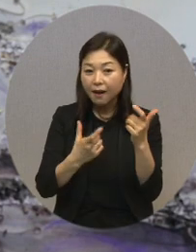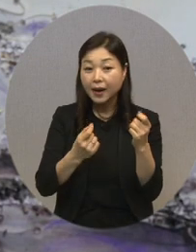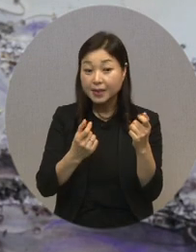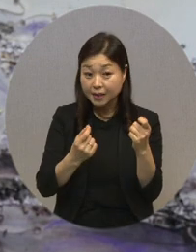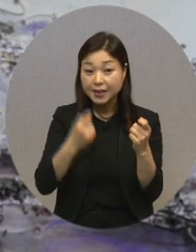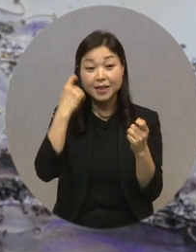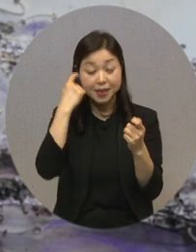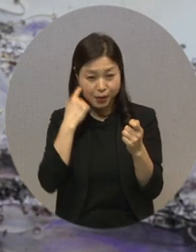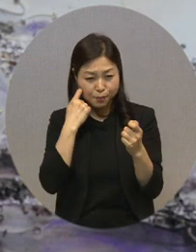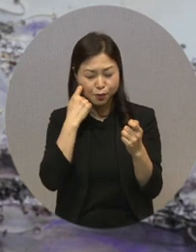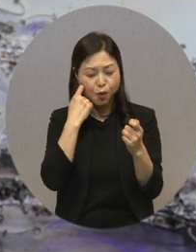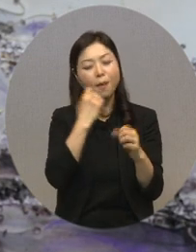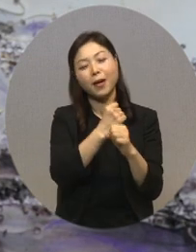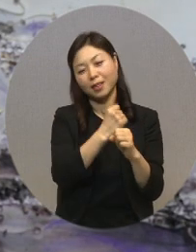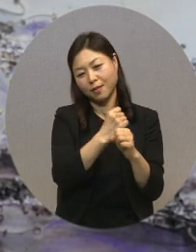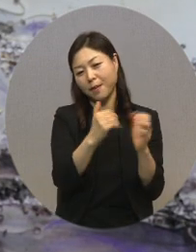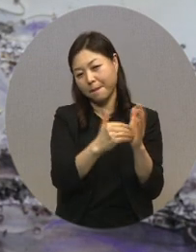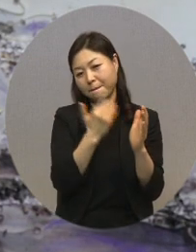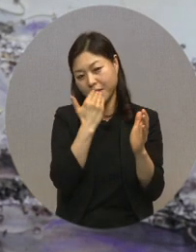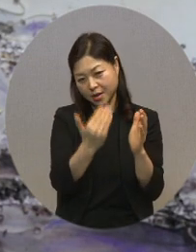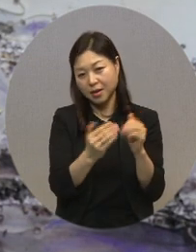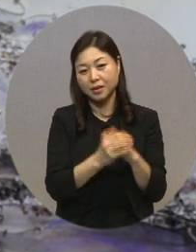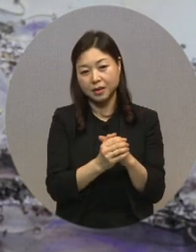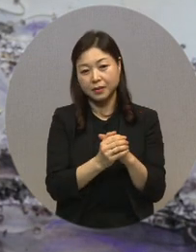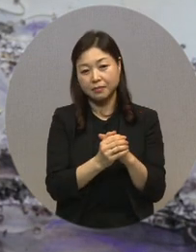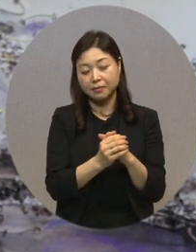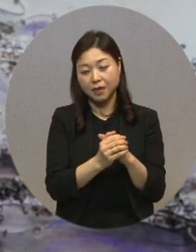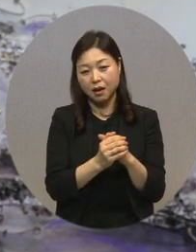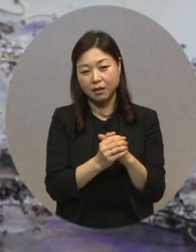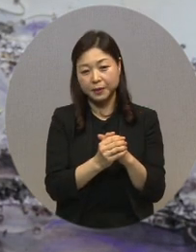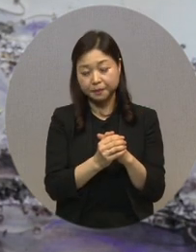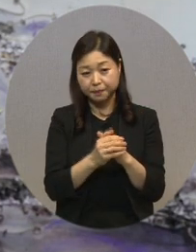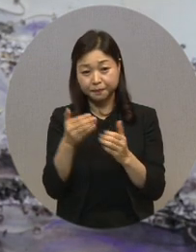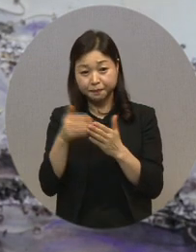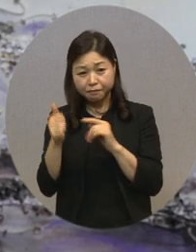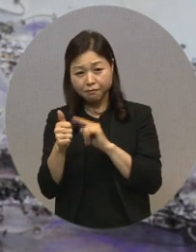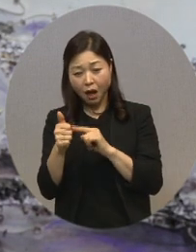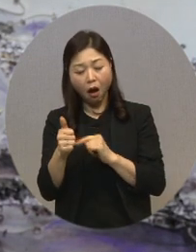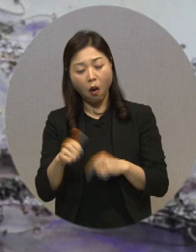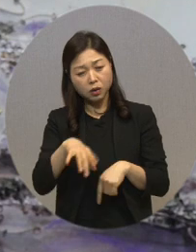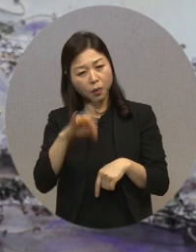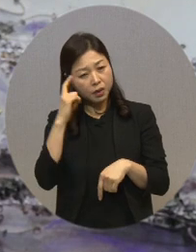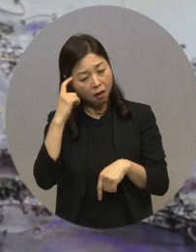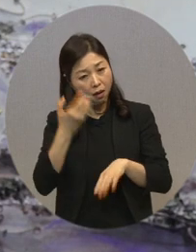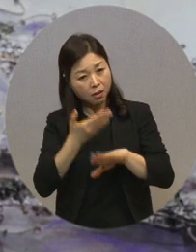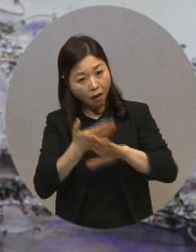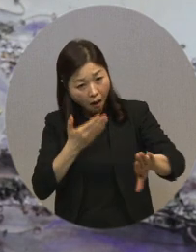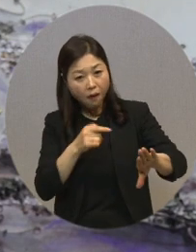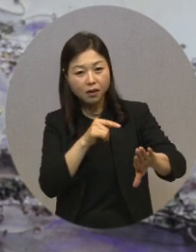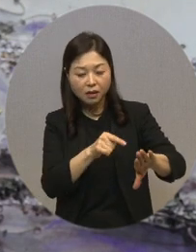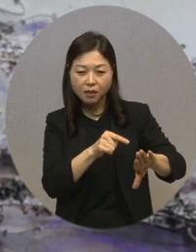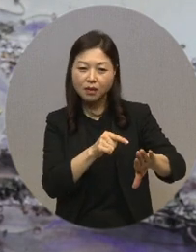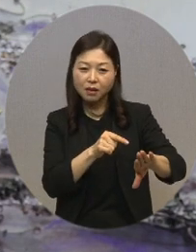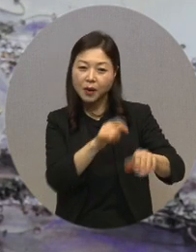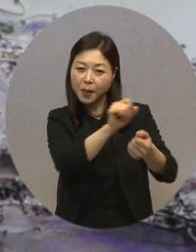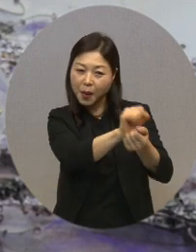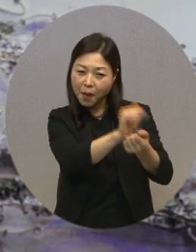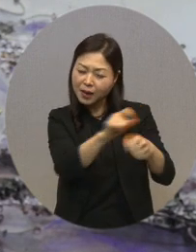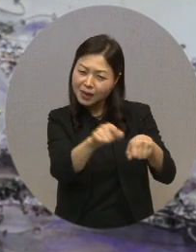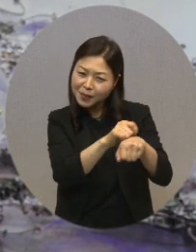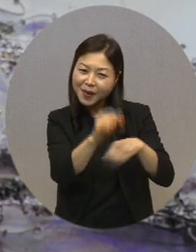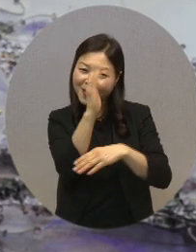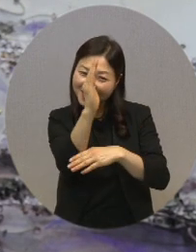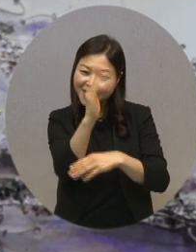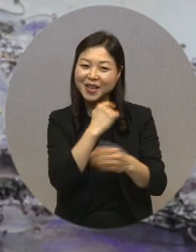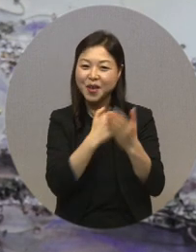것만으로도 완성이 되지만 어떤 때에는 작가의 처음 의도와는 다르게 흘러가는 갱조개와의 특별한 에피소드도